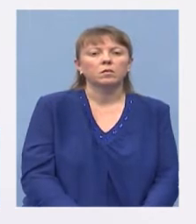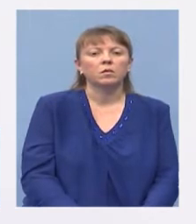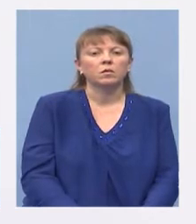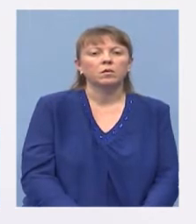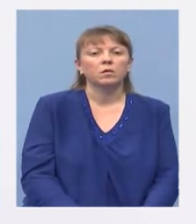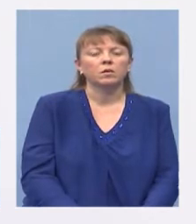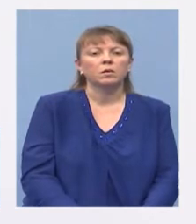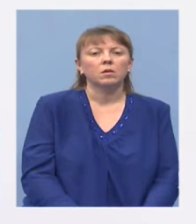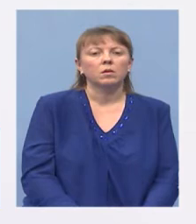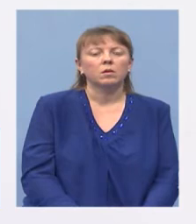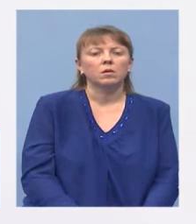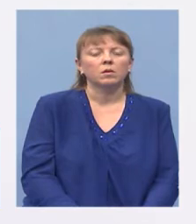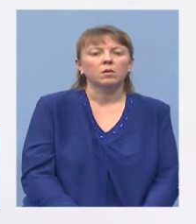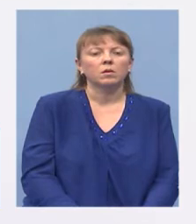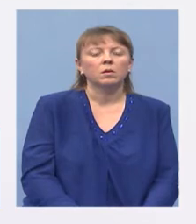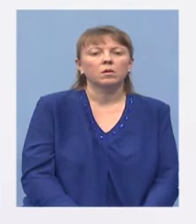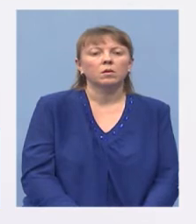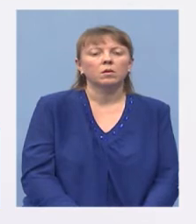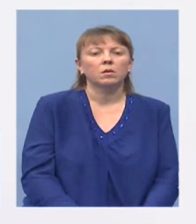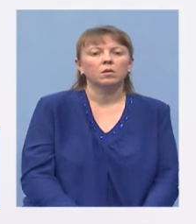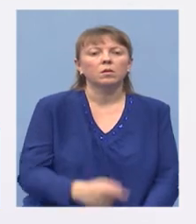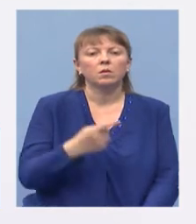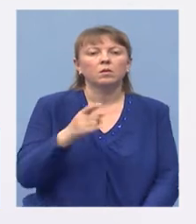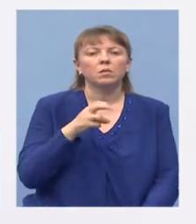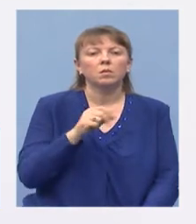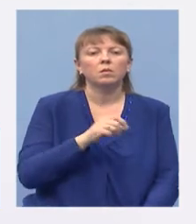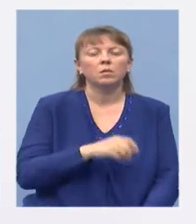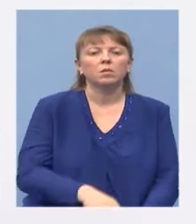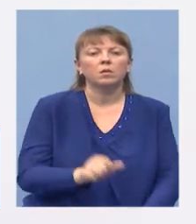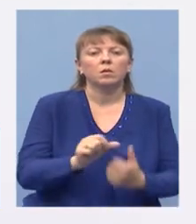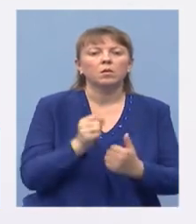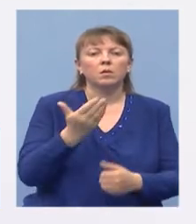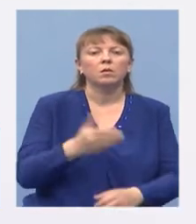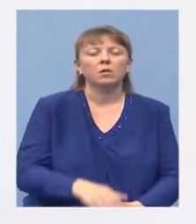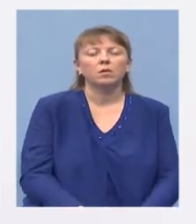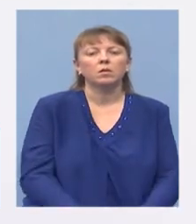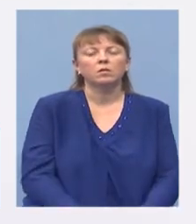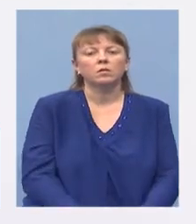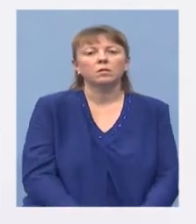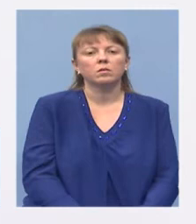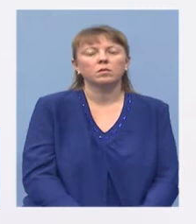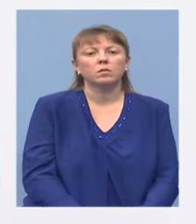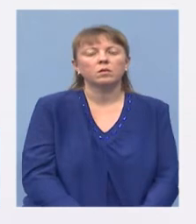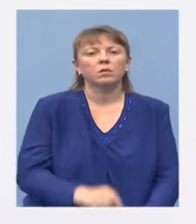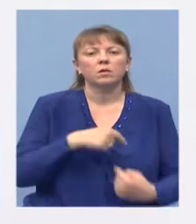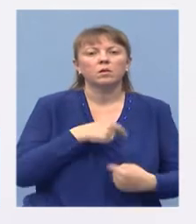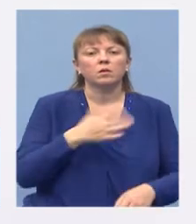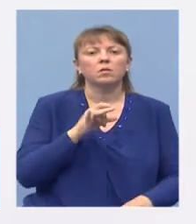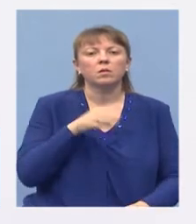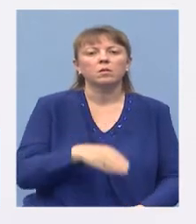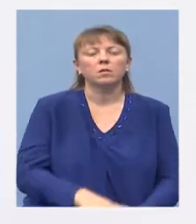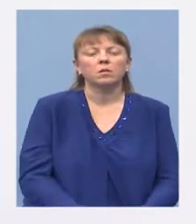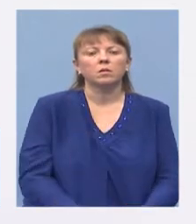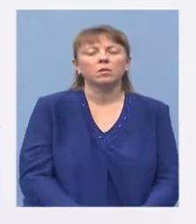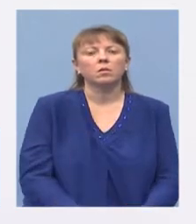счет граждан других республик, соседних республик, которые так называемые трудовые мигранты.